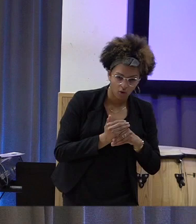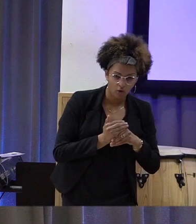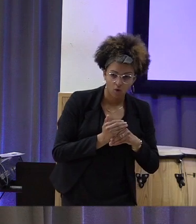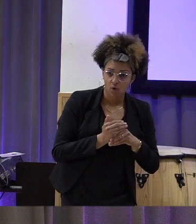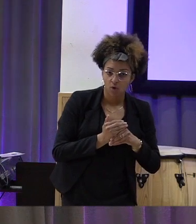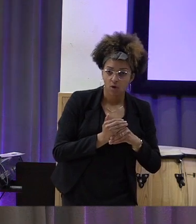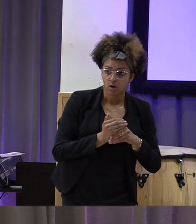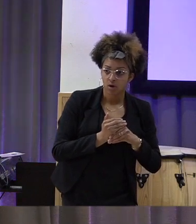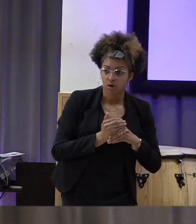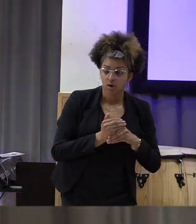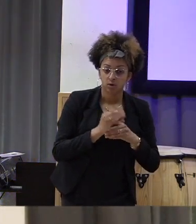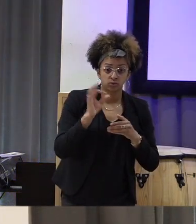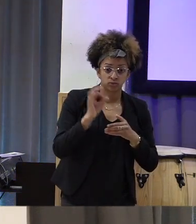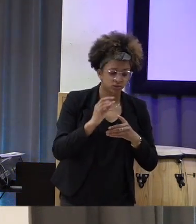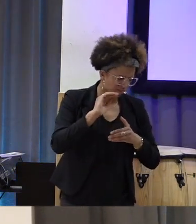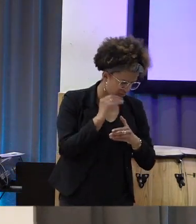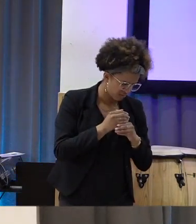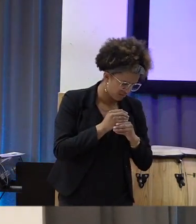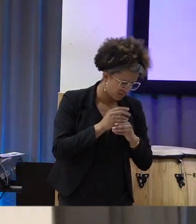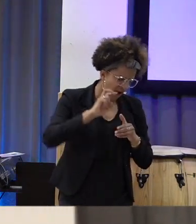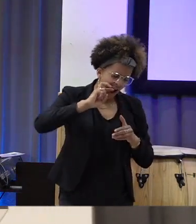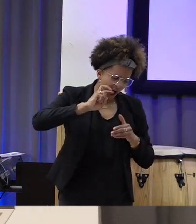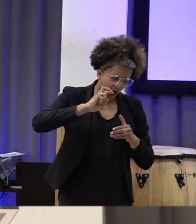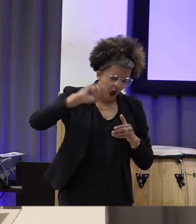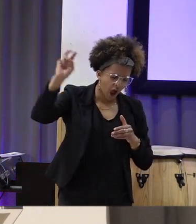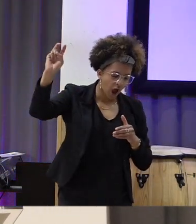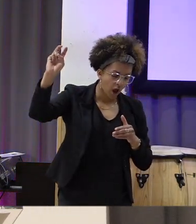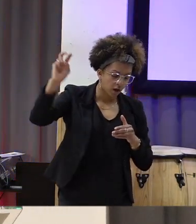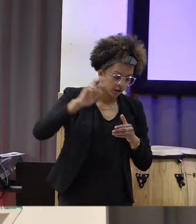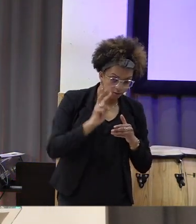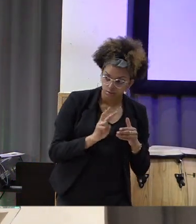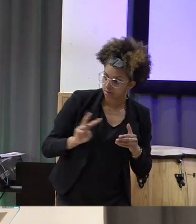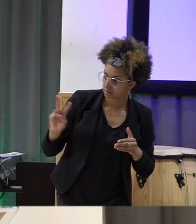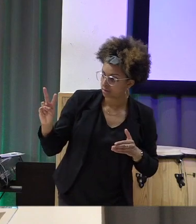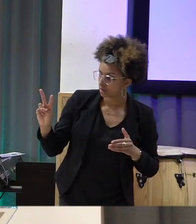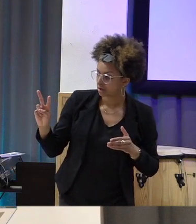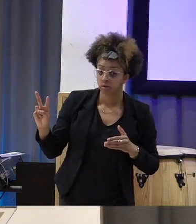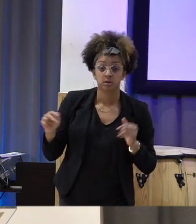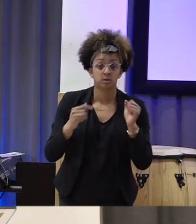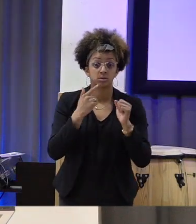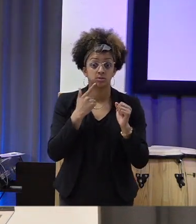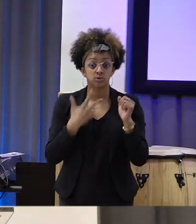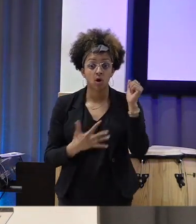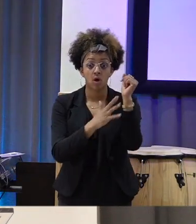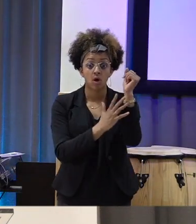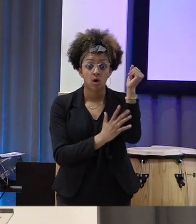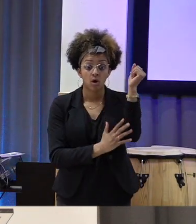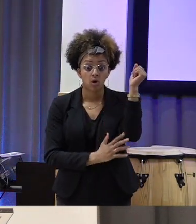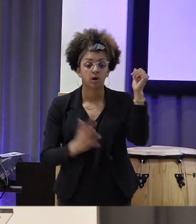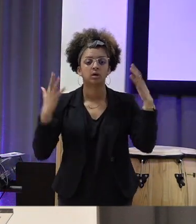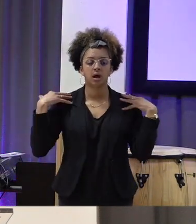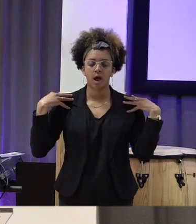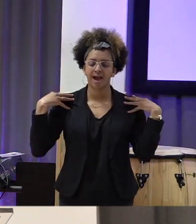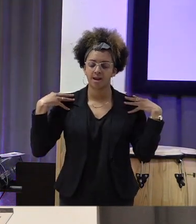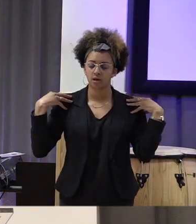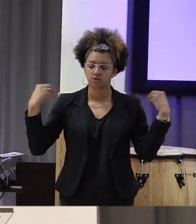Jusqu'à ce que, au milieu de la nuit, un cri résonne. Le son de l'archange de l'Éternel. Le son du trompette de l'archange de